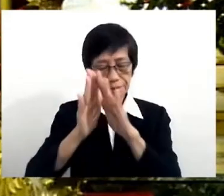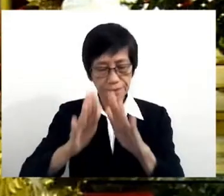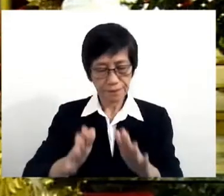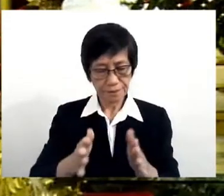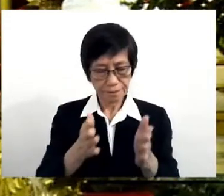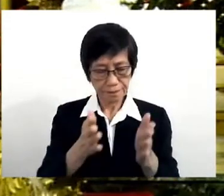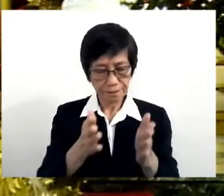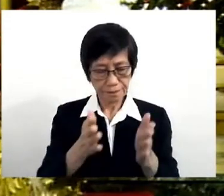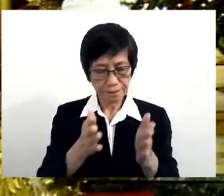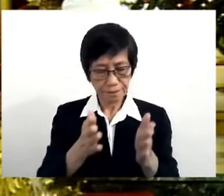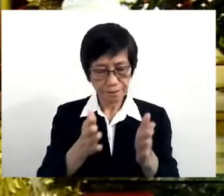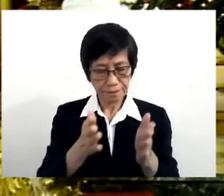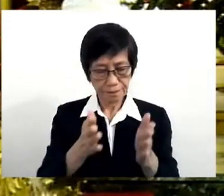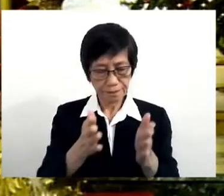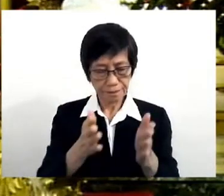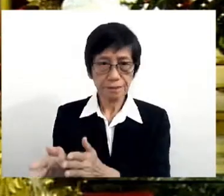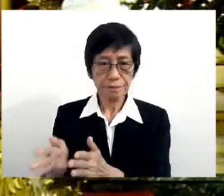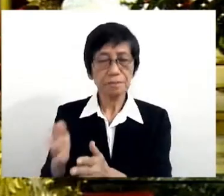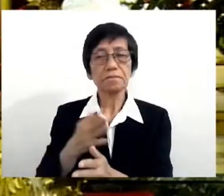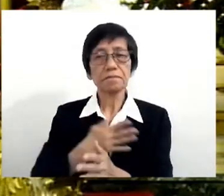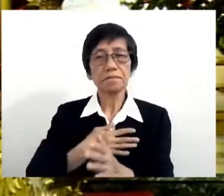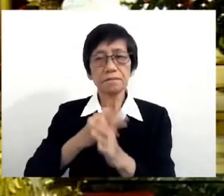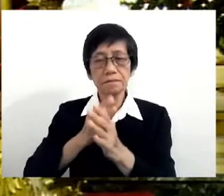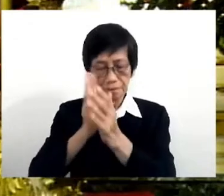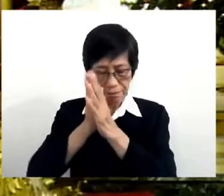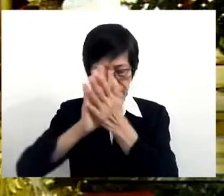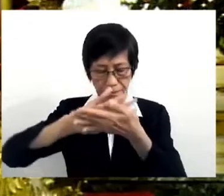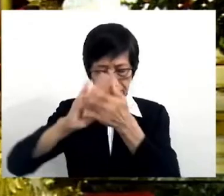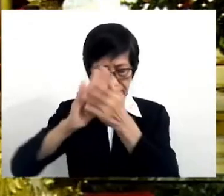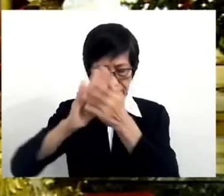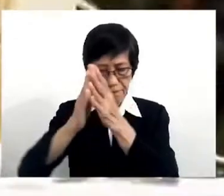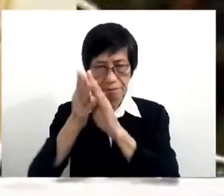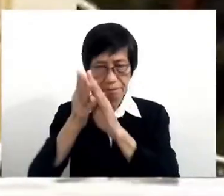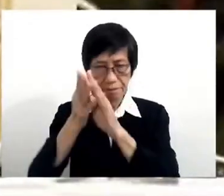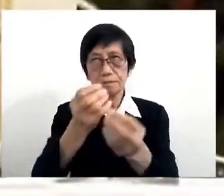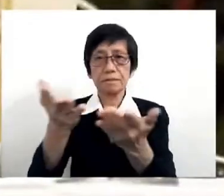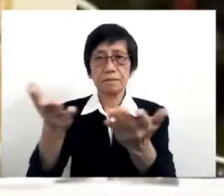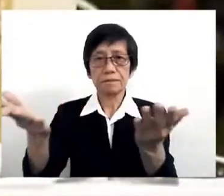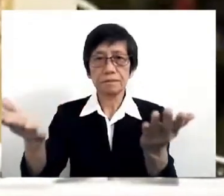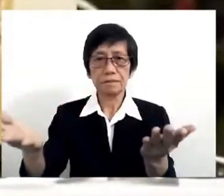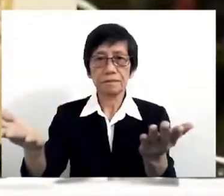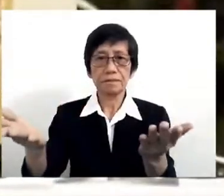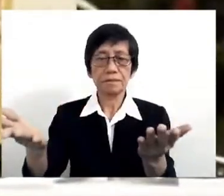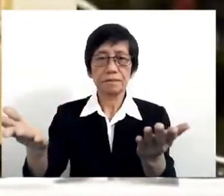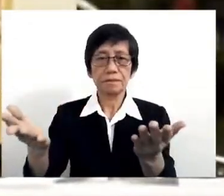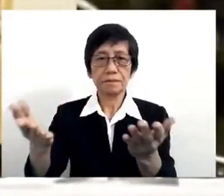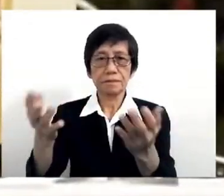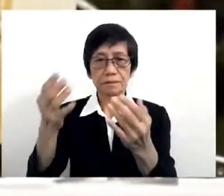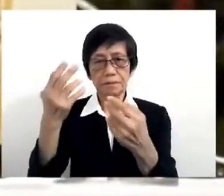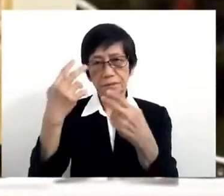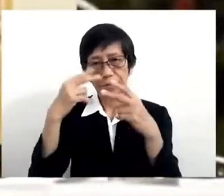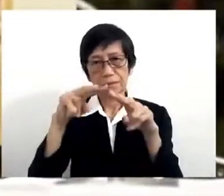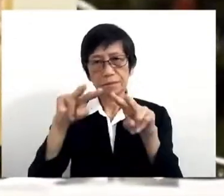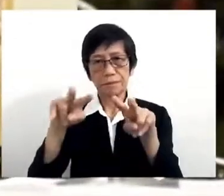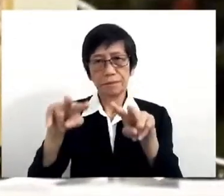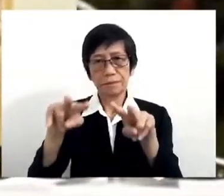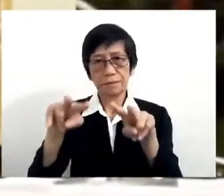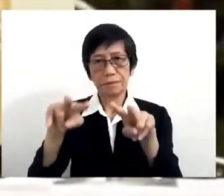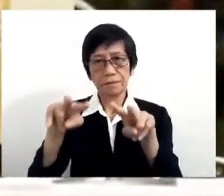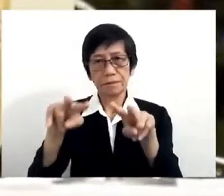inyo, ang aking kapayapaan ang ibinibigay ko sa inyo. Tunghayan mo po ang aming